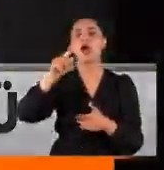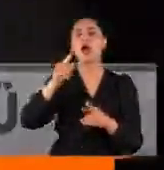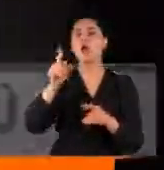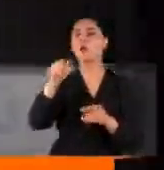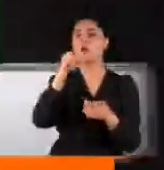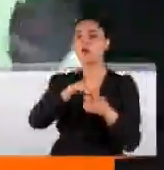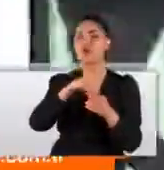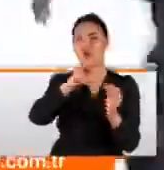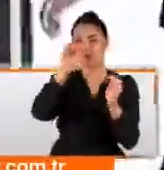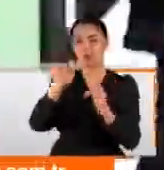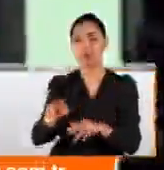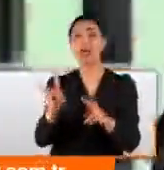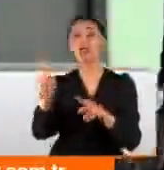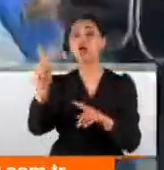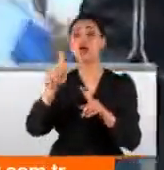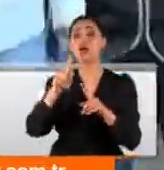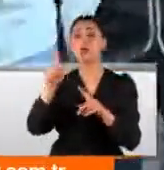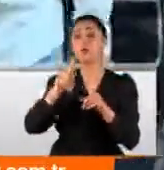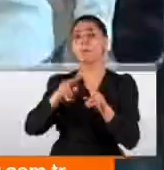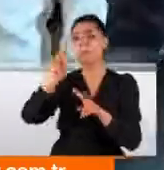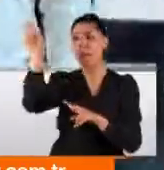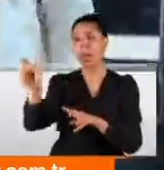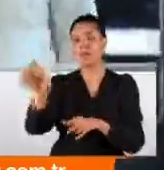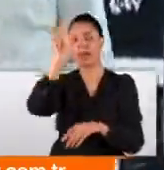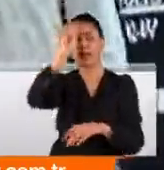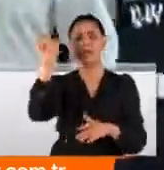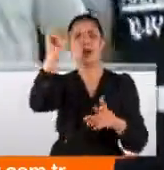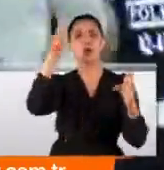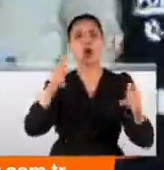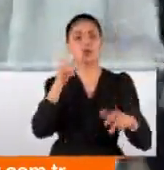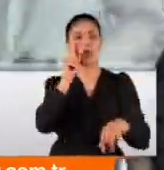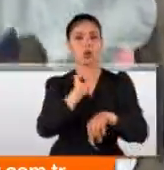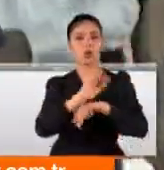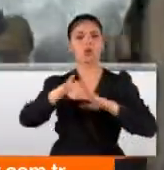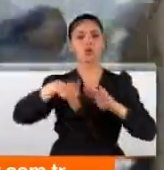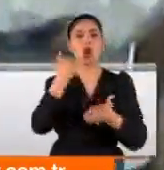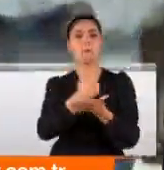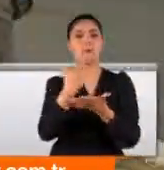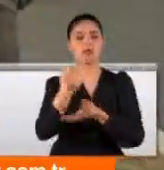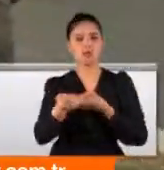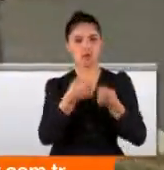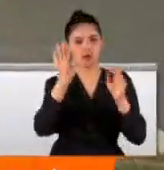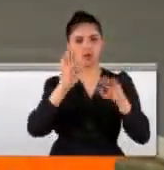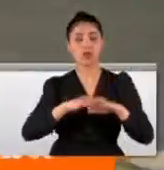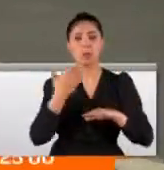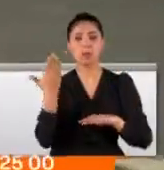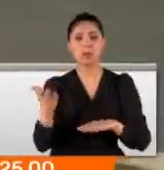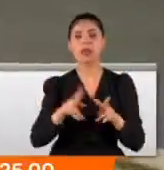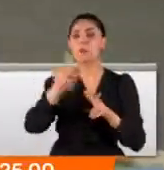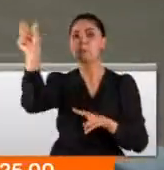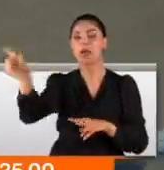tosuncuk lakaplı Mehmet Aydın İstanbul havalimanında gözaltına alındı ardından pasaport işlemleri yapıldı